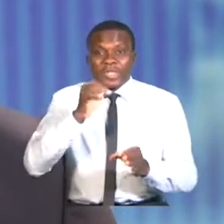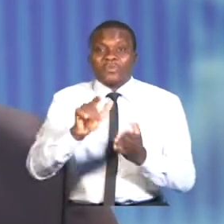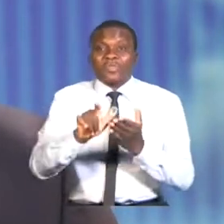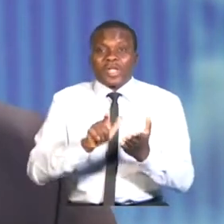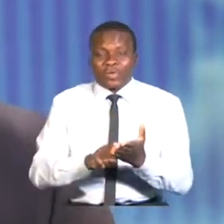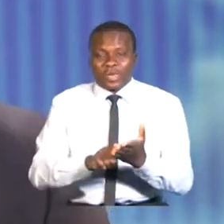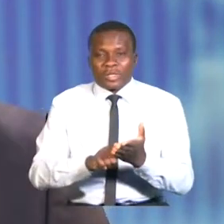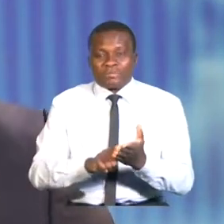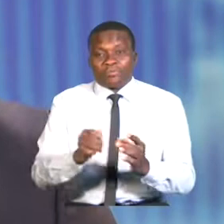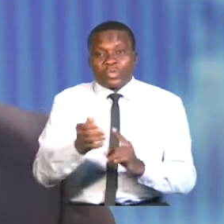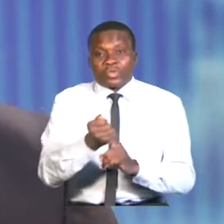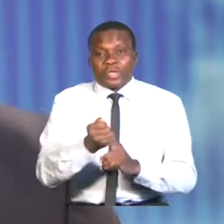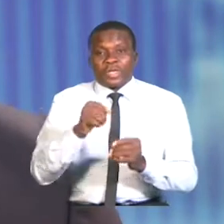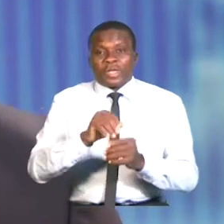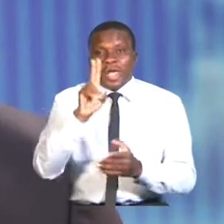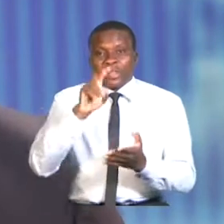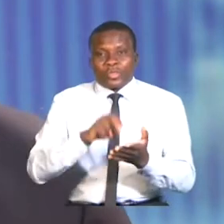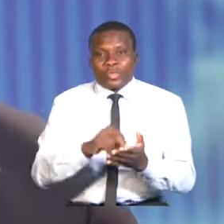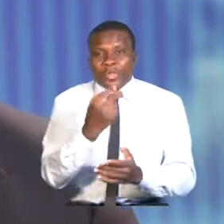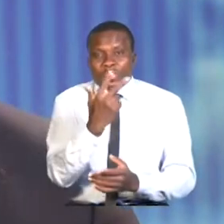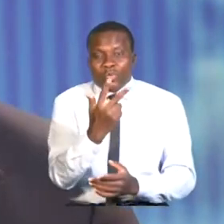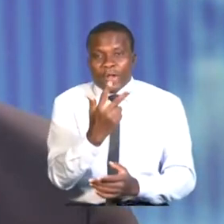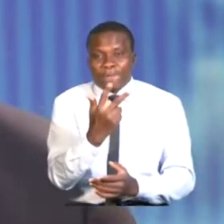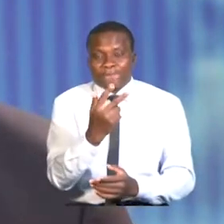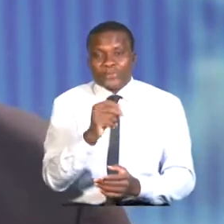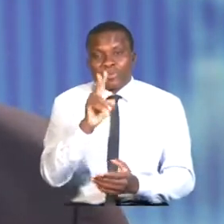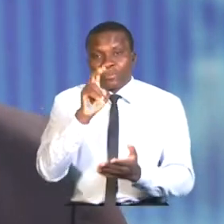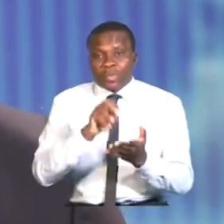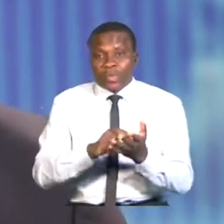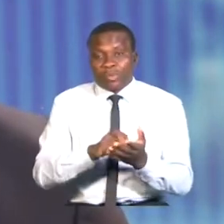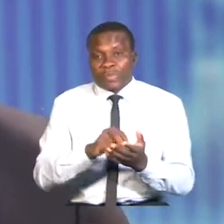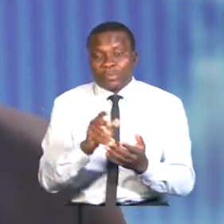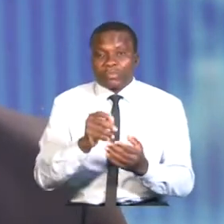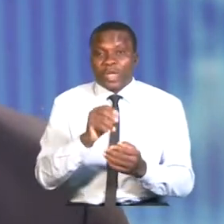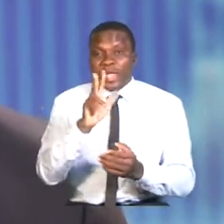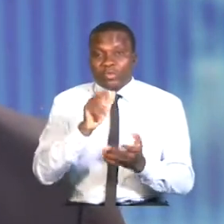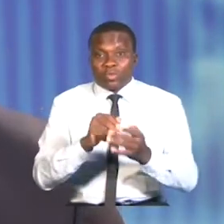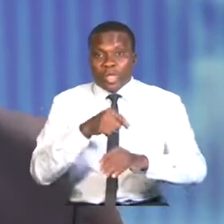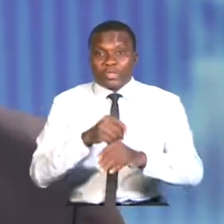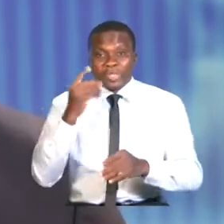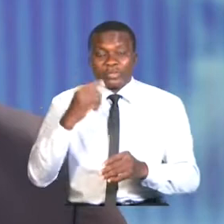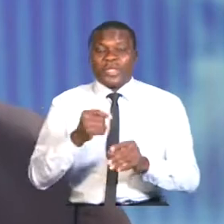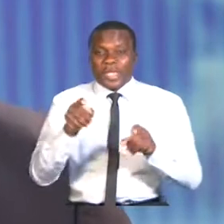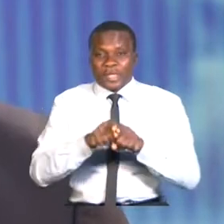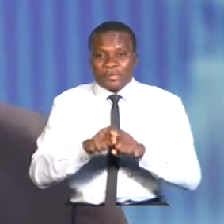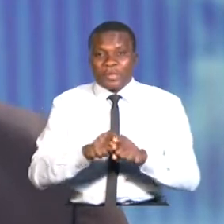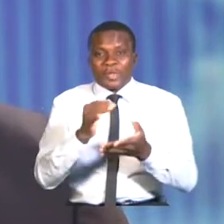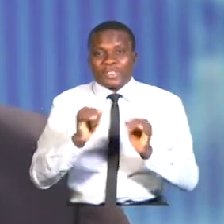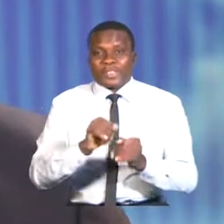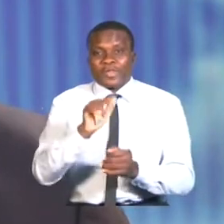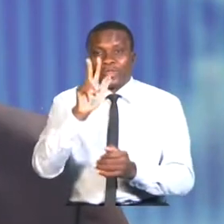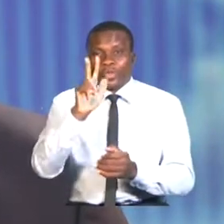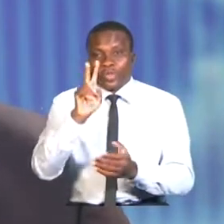loi tenez en 2003 2003 la mandature de 2000 3 et même celle de